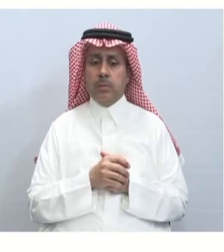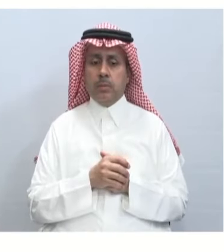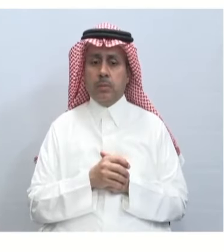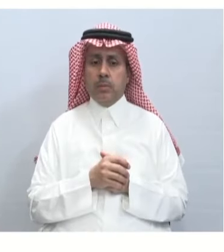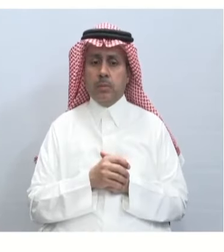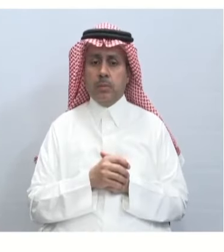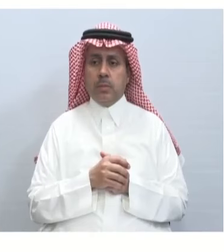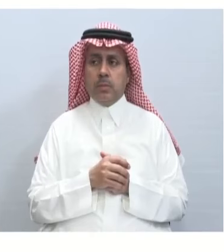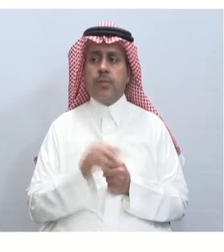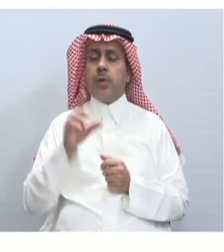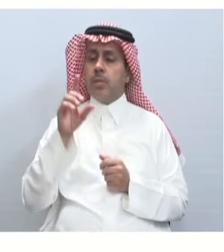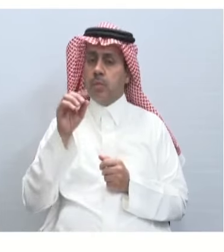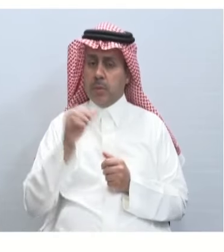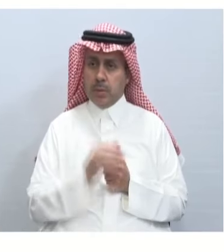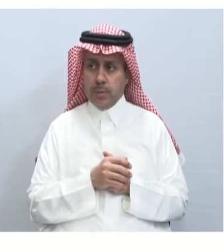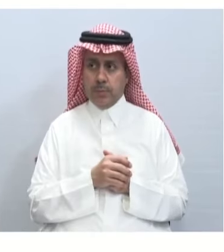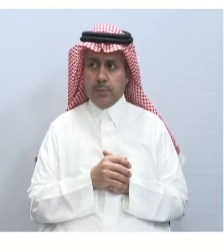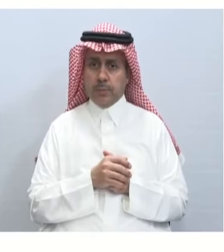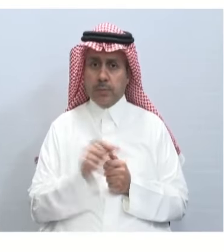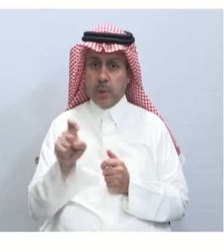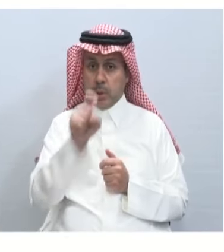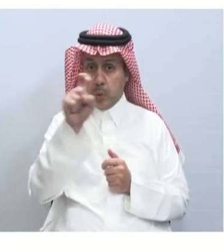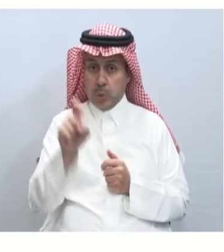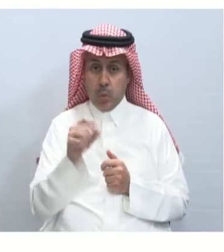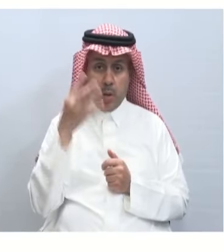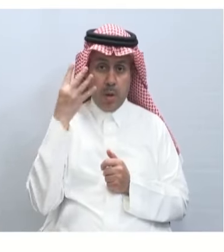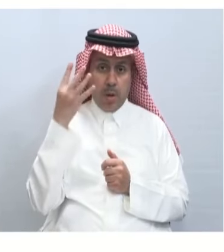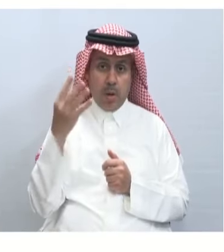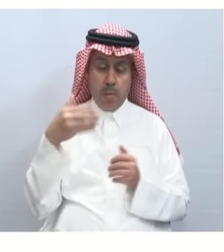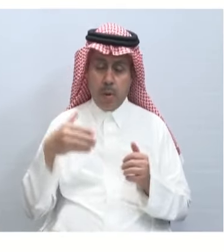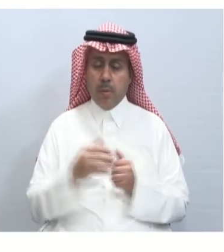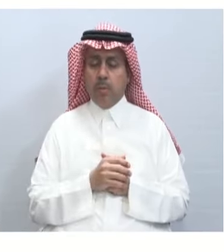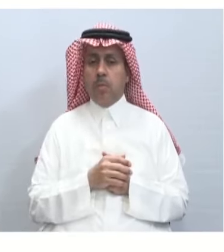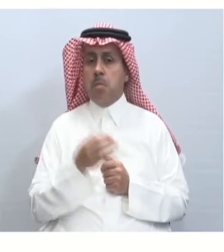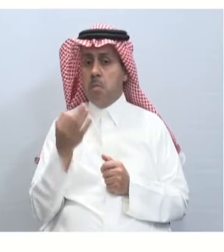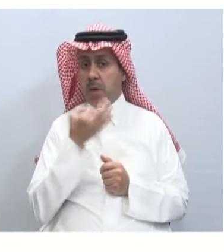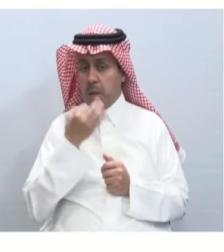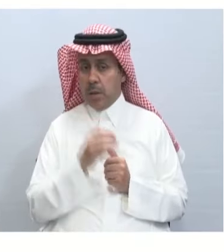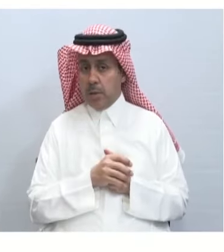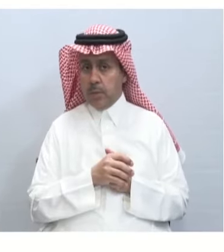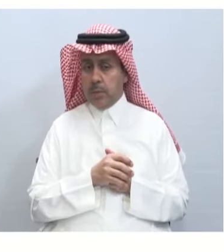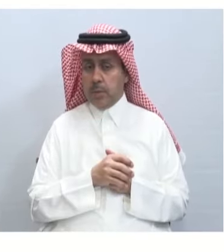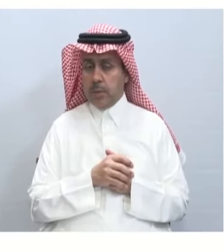الثالث ممتاز هذا السؤال الثالث من يقرا السؤال الرابع والاخير